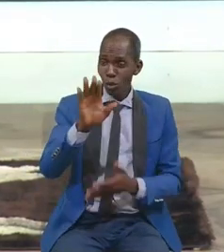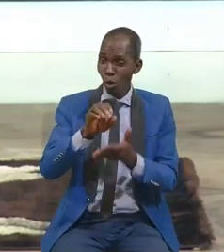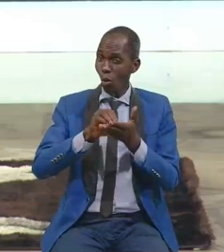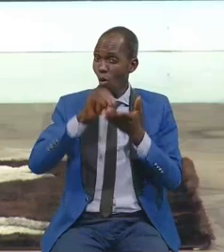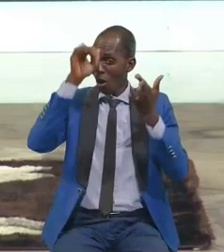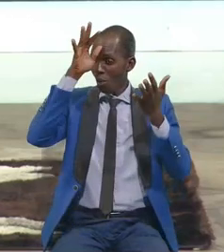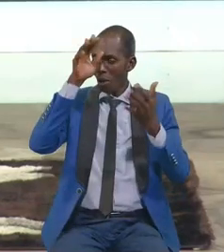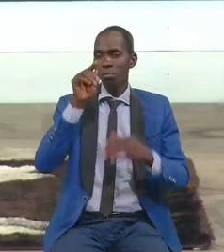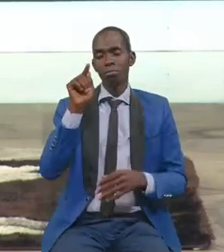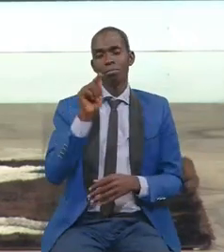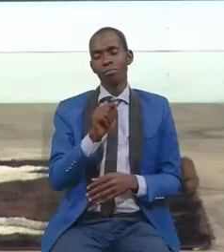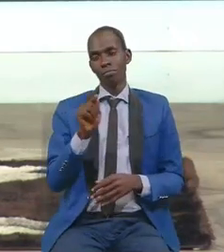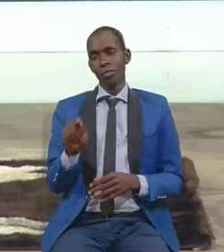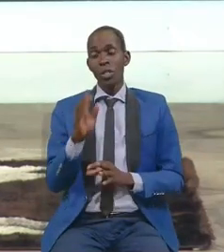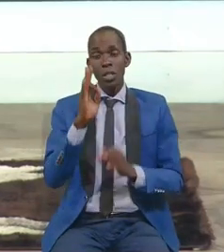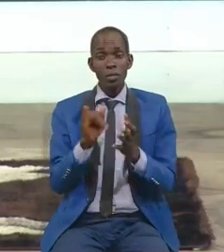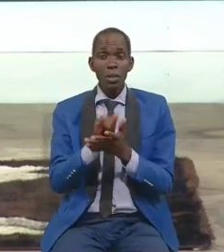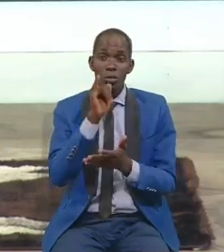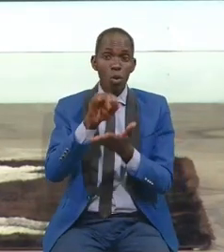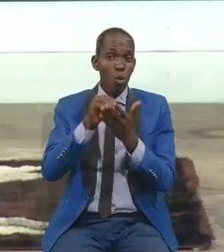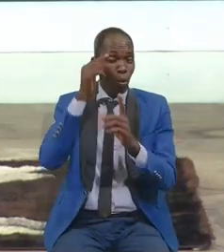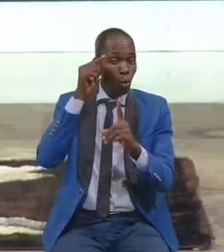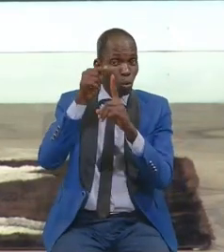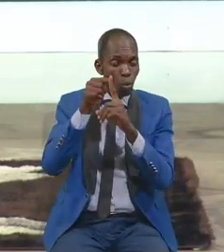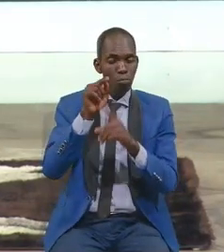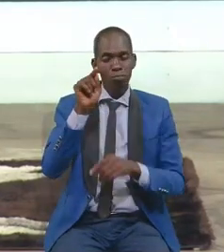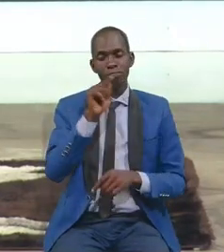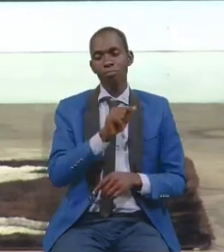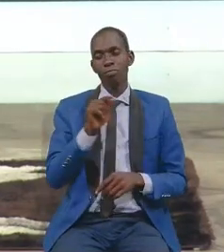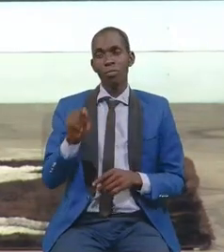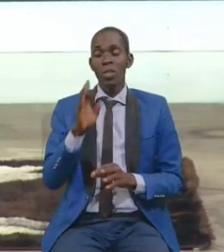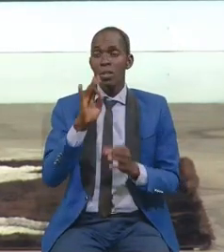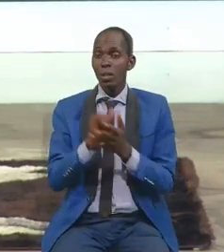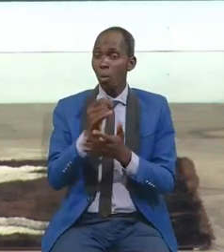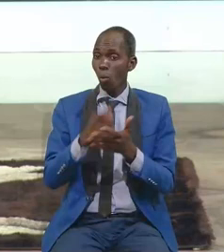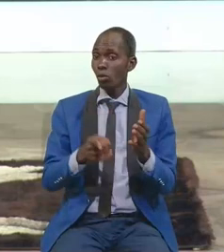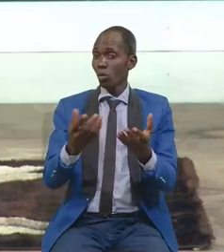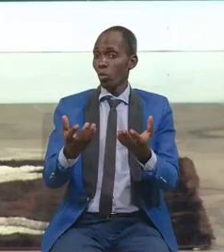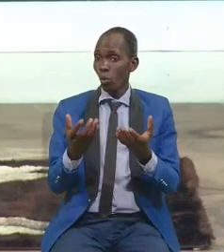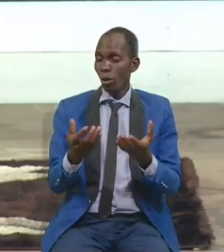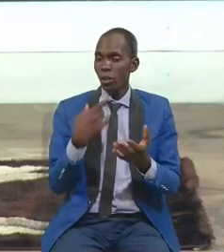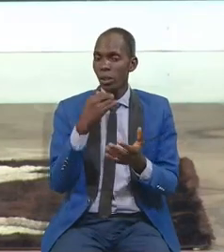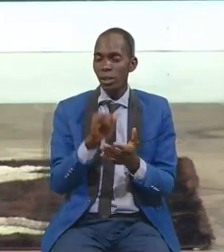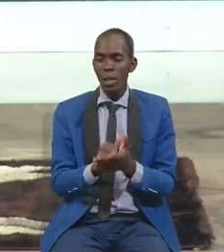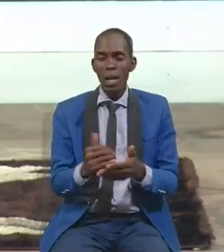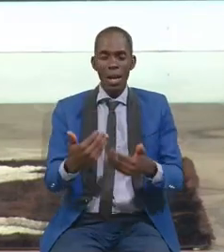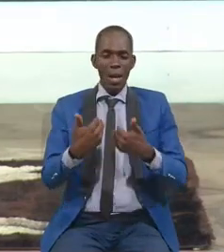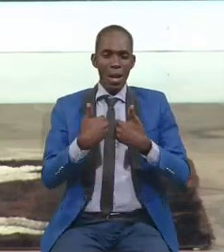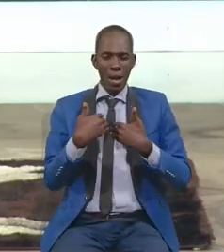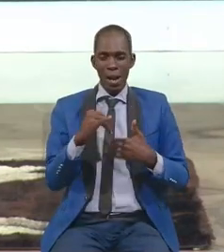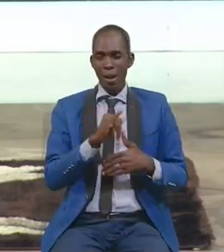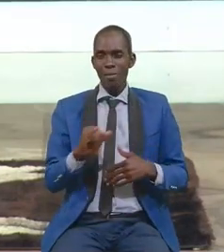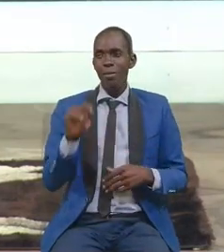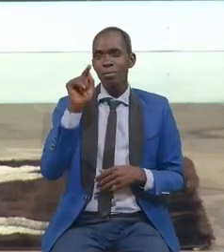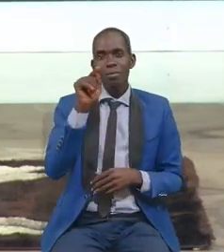c'est votre but, ainsi donc, si c'est ce que vous voulez atteindre, et que, ainsi donc, frère,